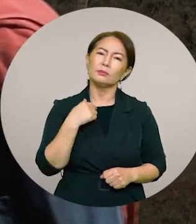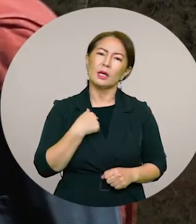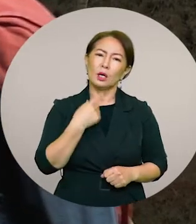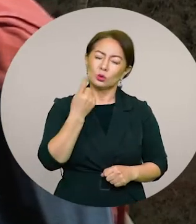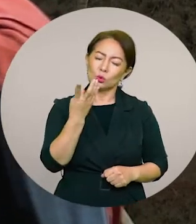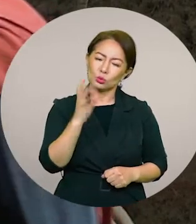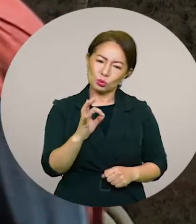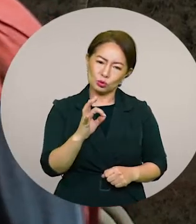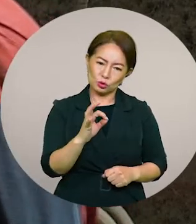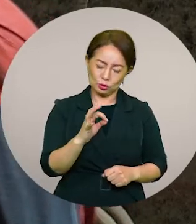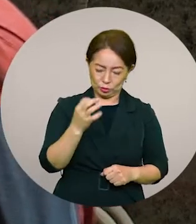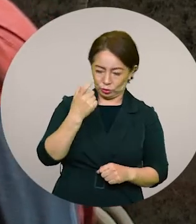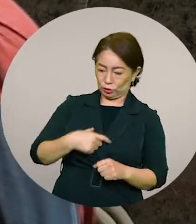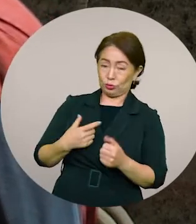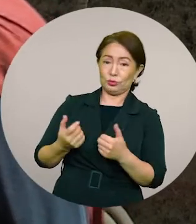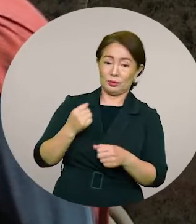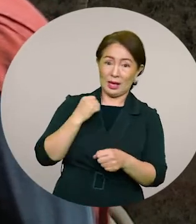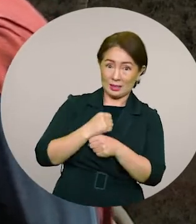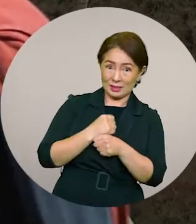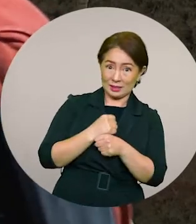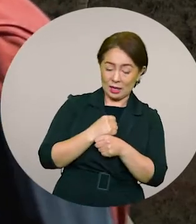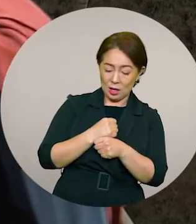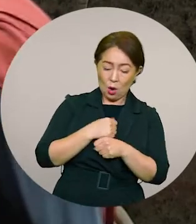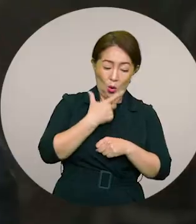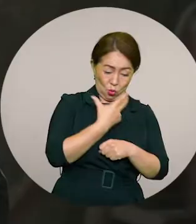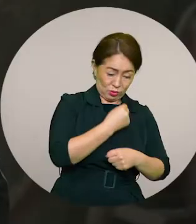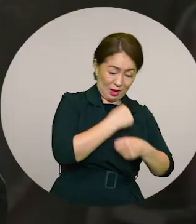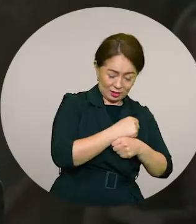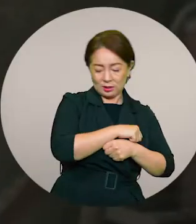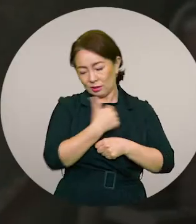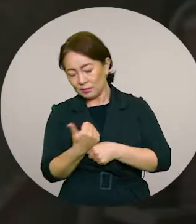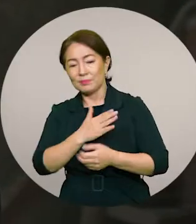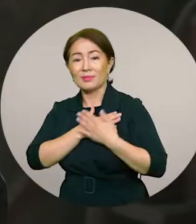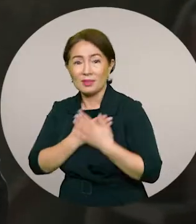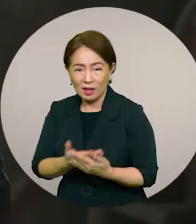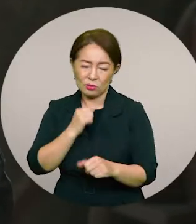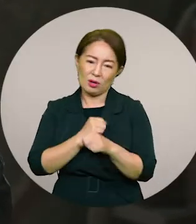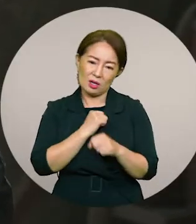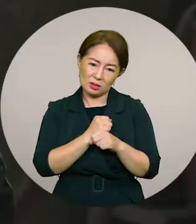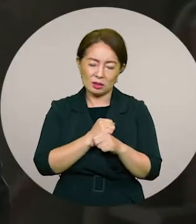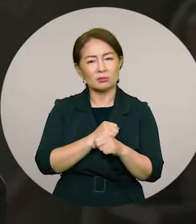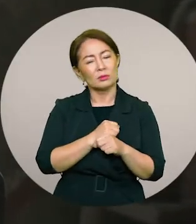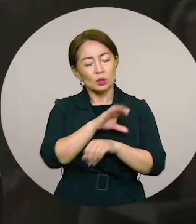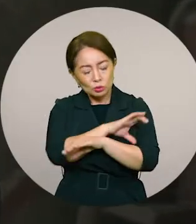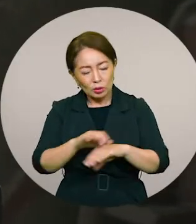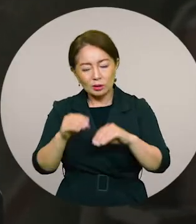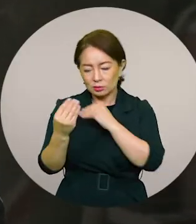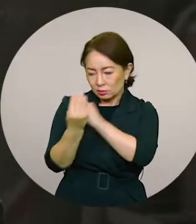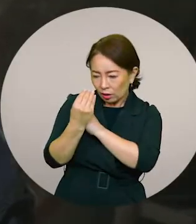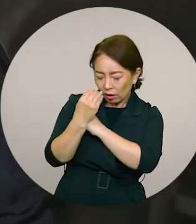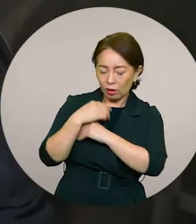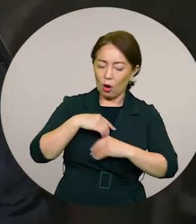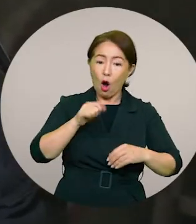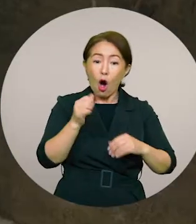140 гишүүд маань болохоор дандаа ажилтнаас бүрдэг. Өөрсдийн үндсэн ажлын хажуугаар одоо сайн дурын одоо аврах үйл ажиллагааны сургалтанд хамрагдаж одоо